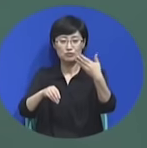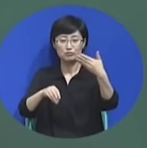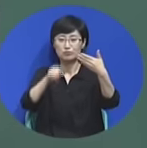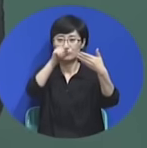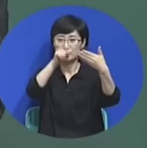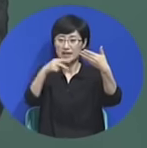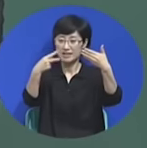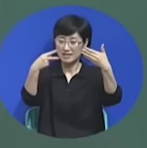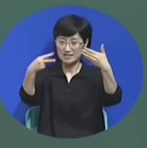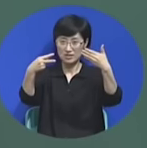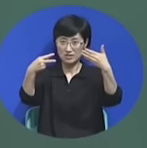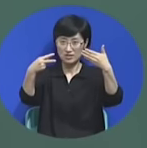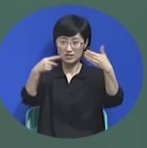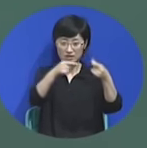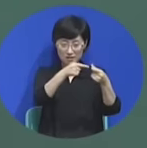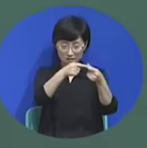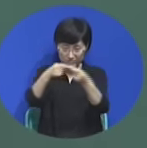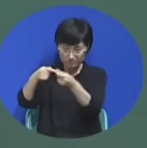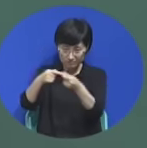단어가 나와요.